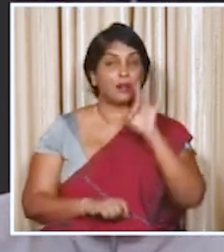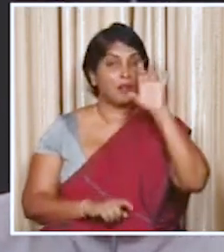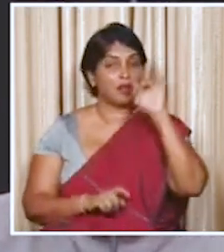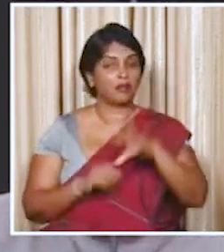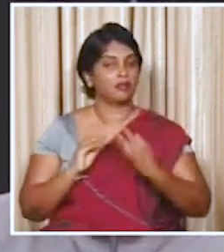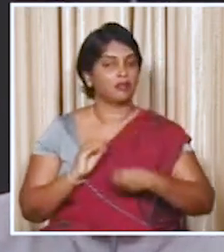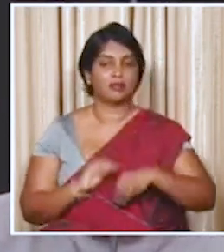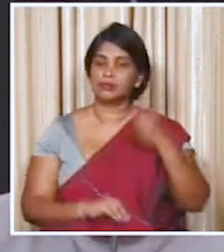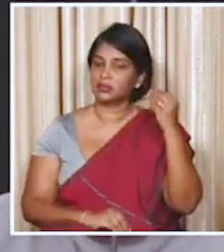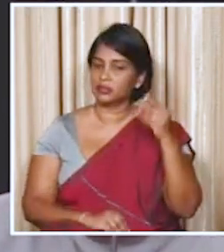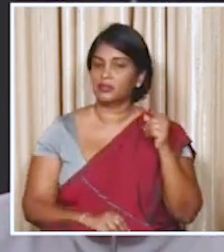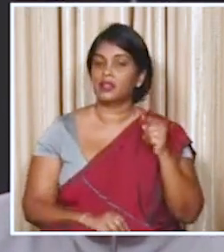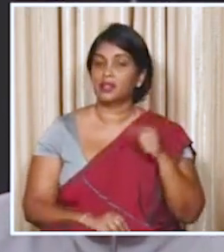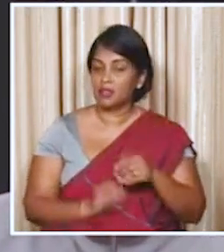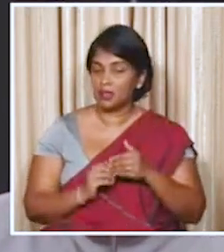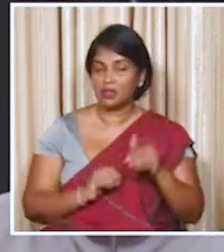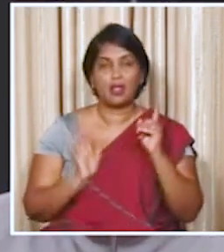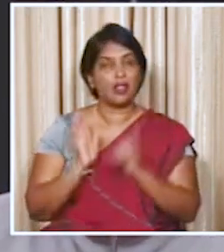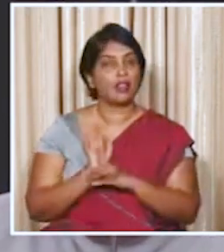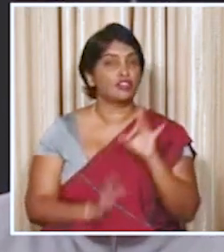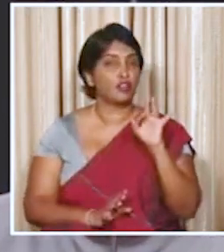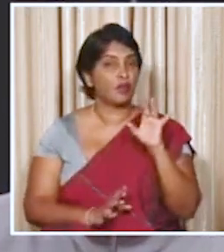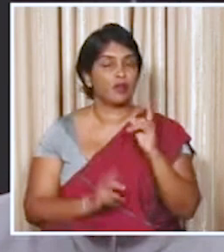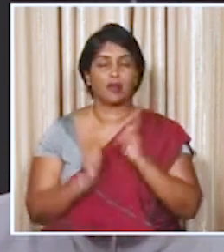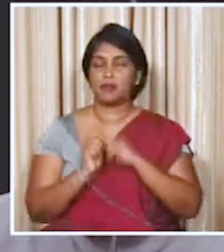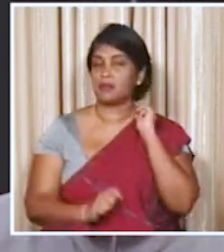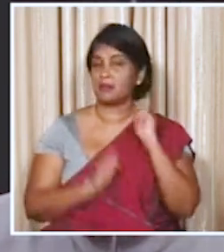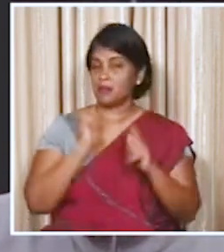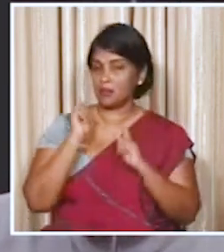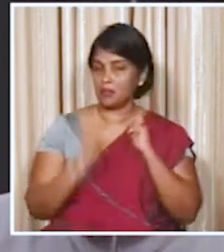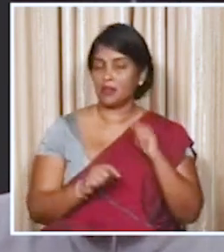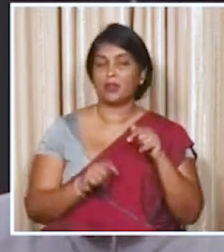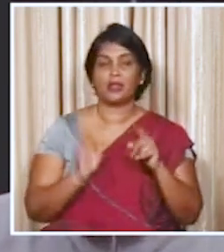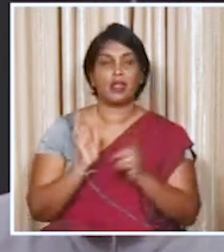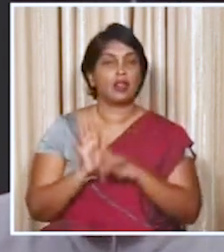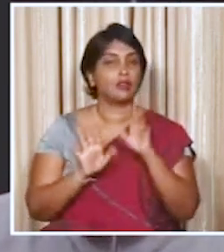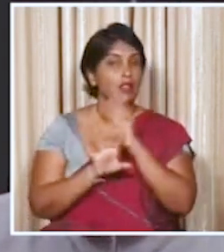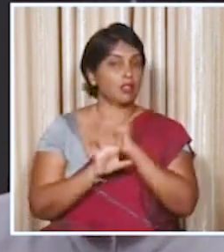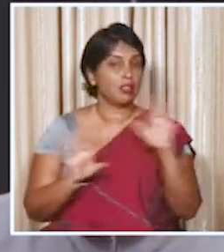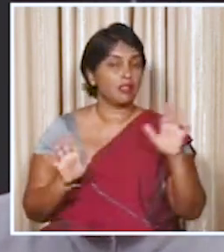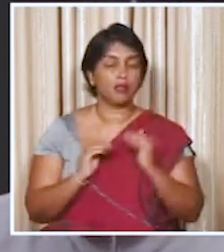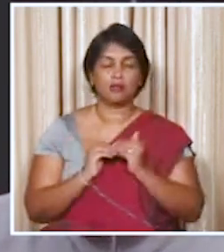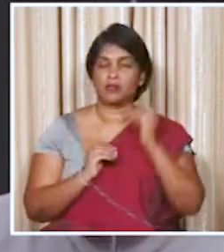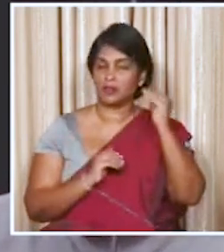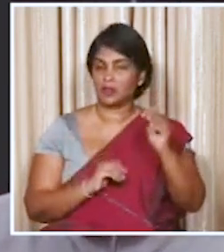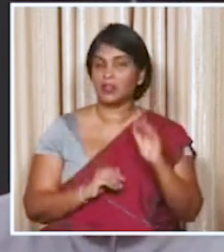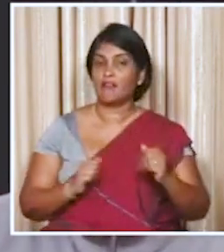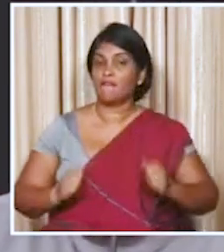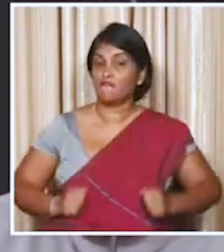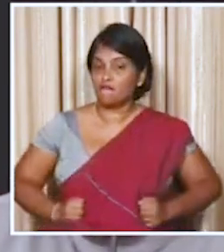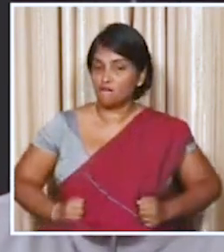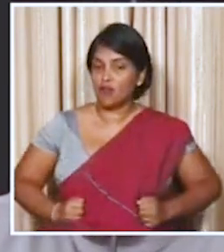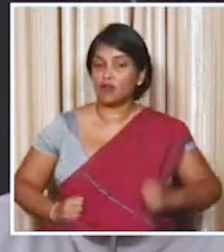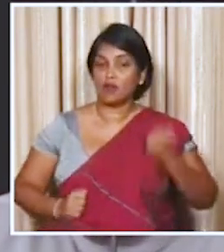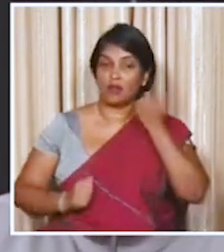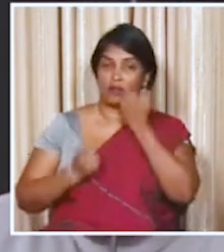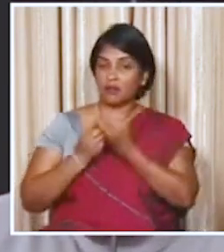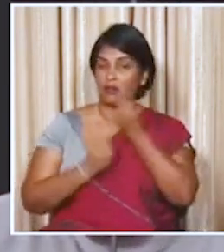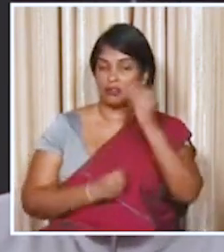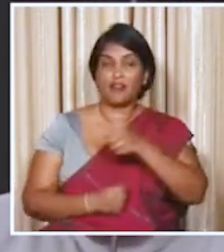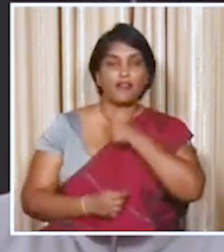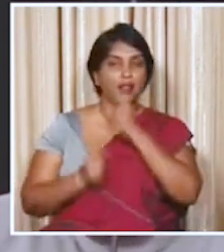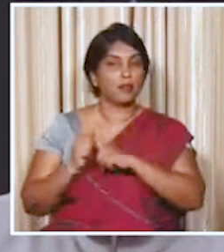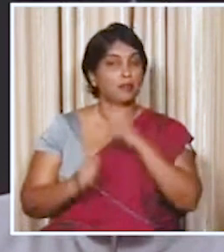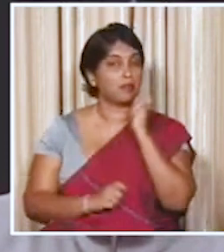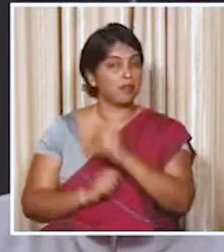දක්වා වැඩි කරලා. අද වෙනකොට 115කට අස්වැසුම දෙනවා. දැන් මේක 119ක් කරන්න හදනවා. වකුග ආඩුවල දාර වෙනම දෙනවා. වැඩිහිටි